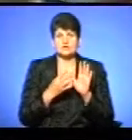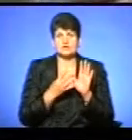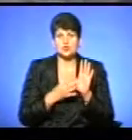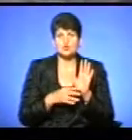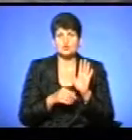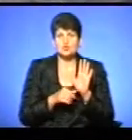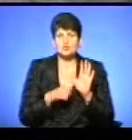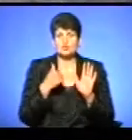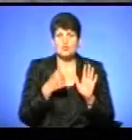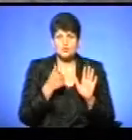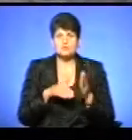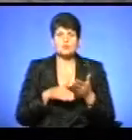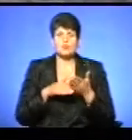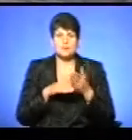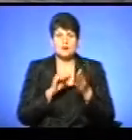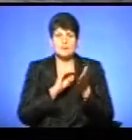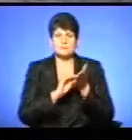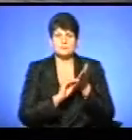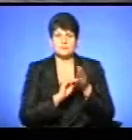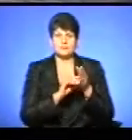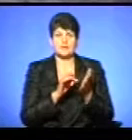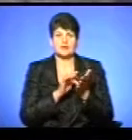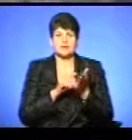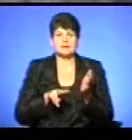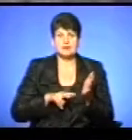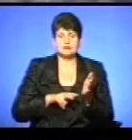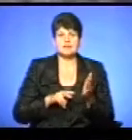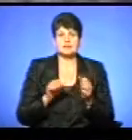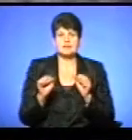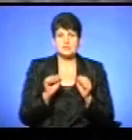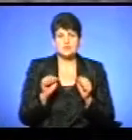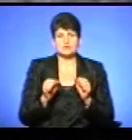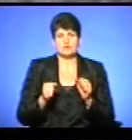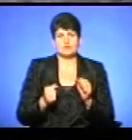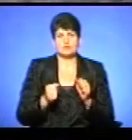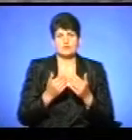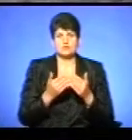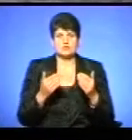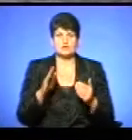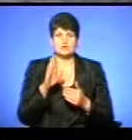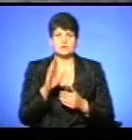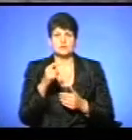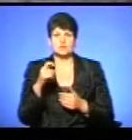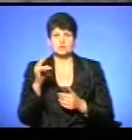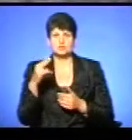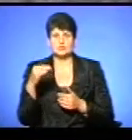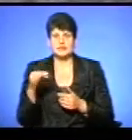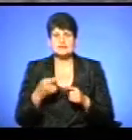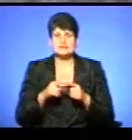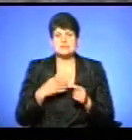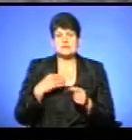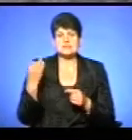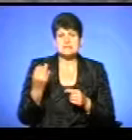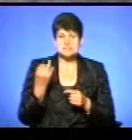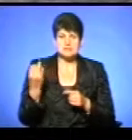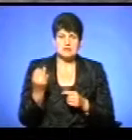році. Допомагає маркувати веломаршрут директор Теребовлянського музею майстерні Володимир Худей. Це мене цікавить, це мені цікаво,